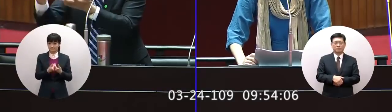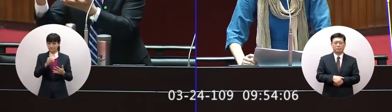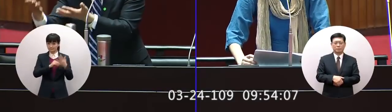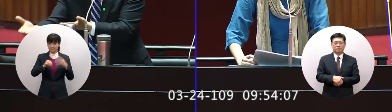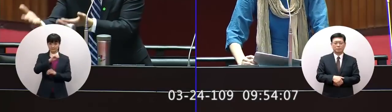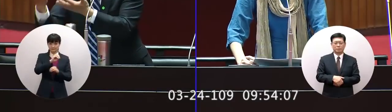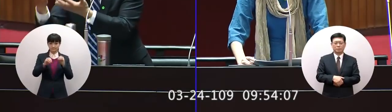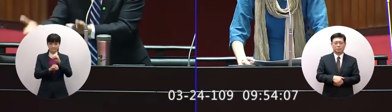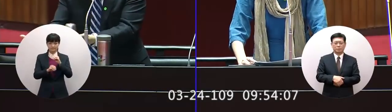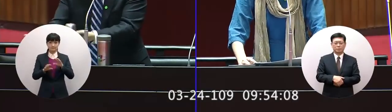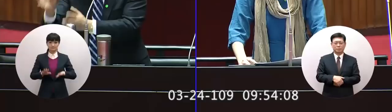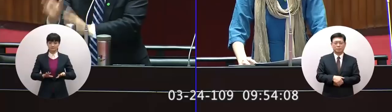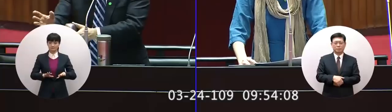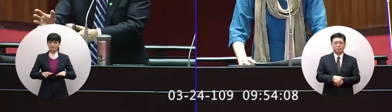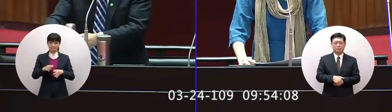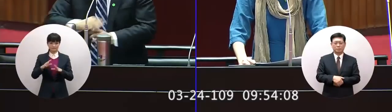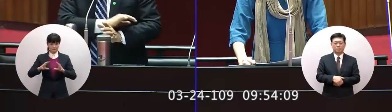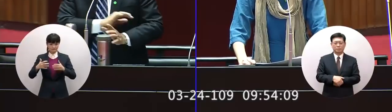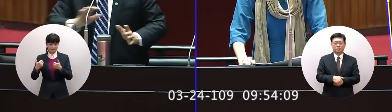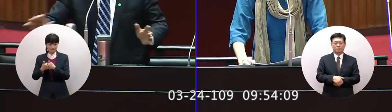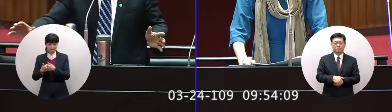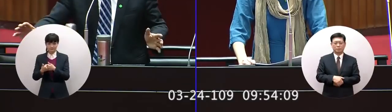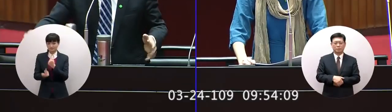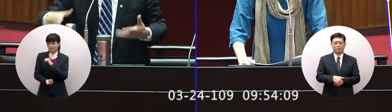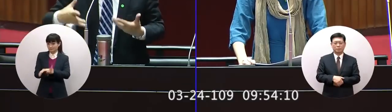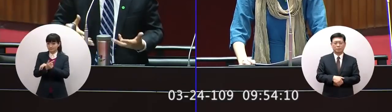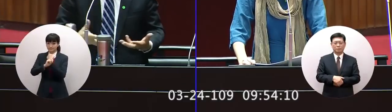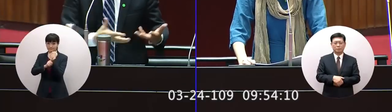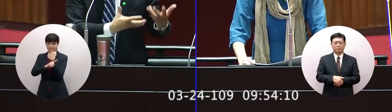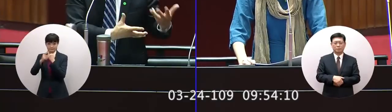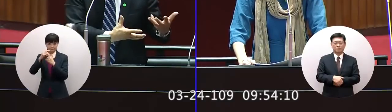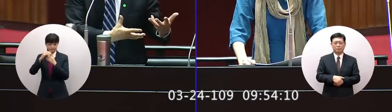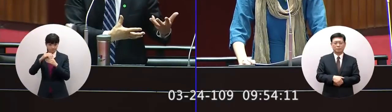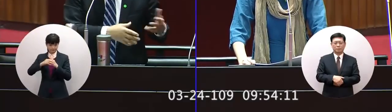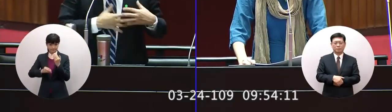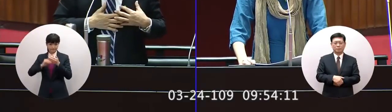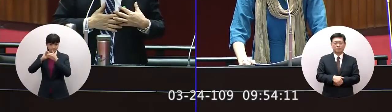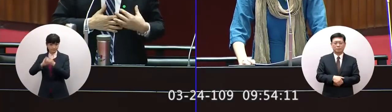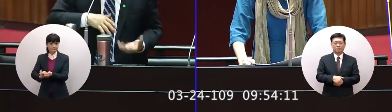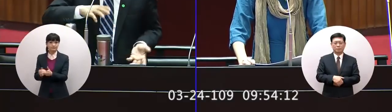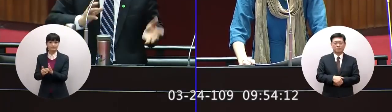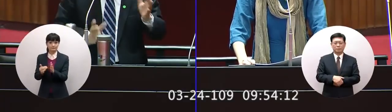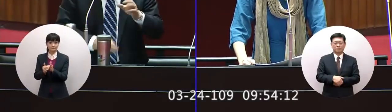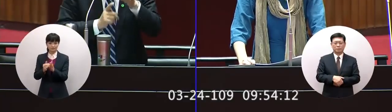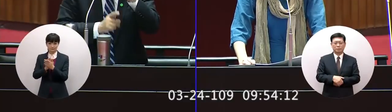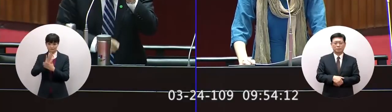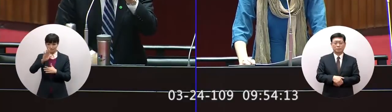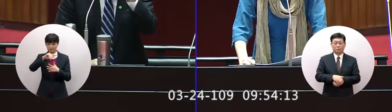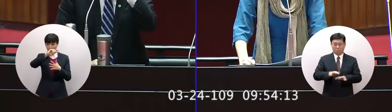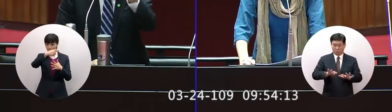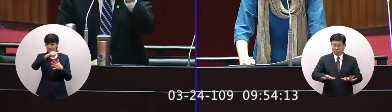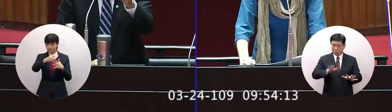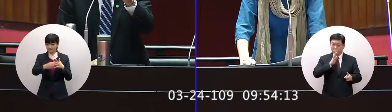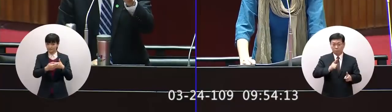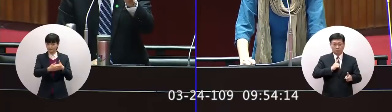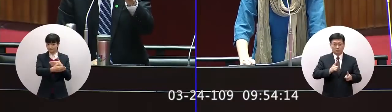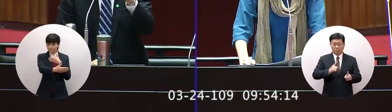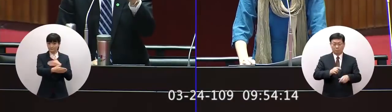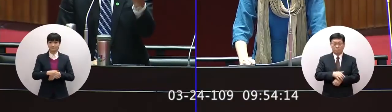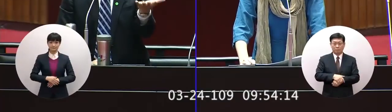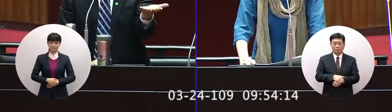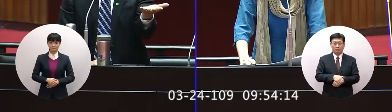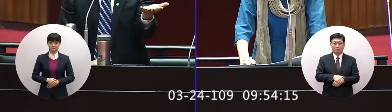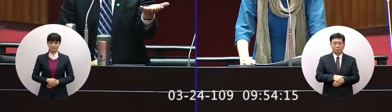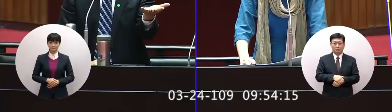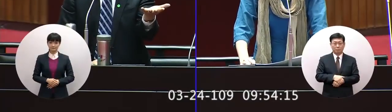时间，同时让国会立法通过预算，一步一步来做。所以反而 现阶段是不 现阶